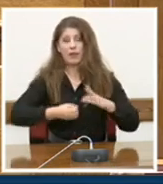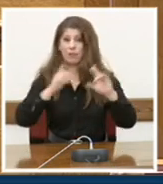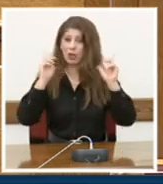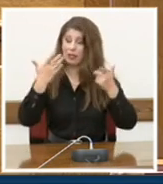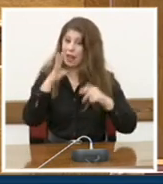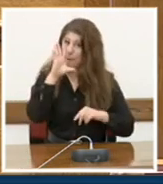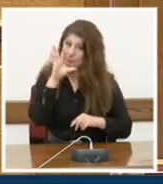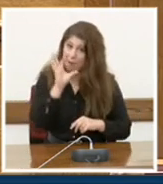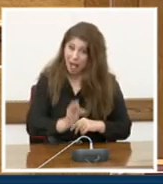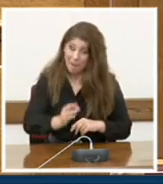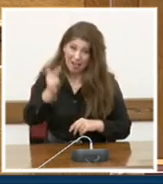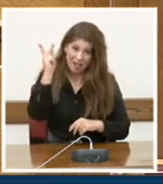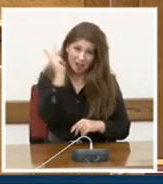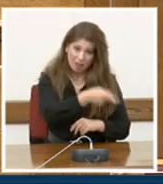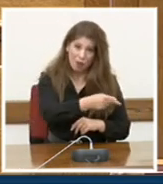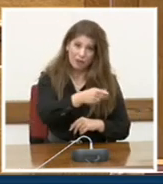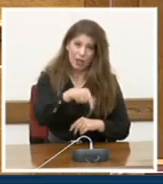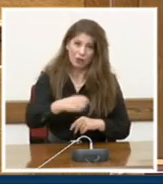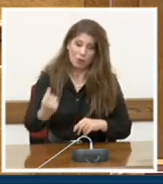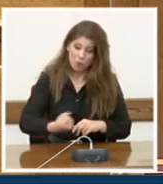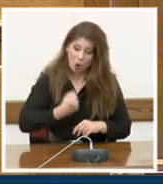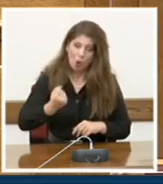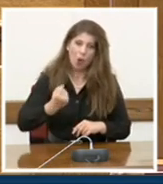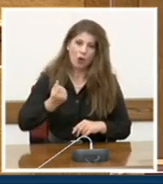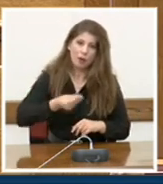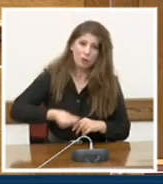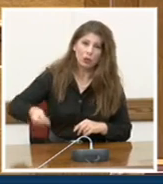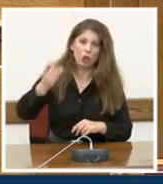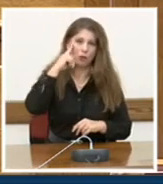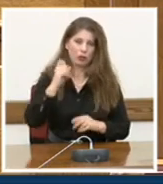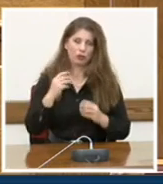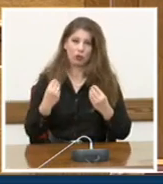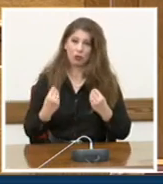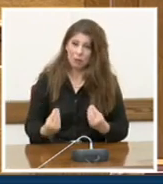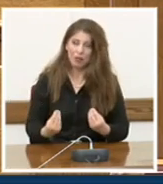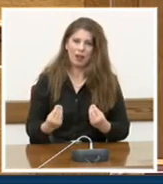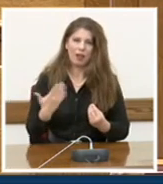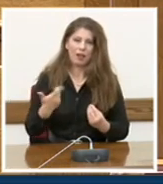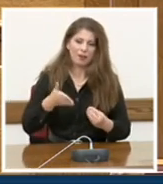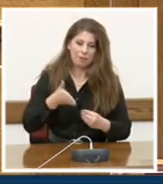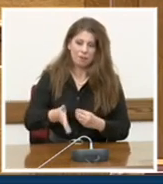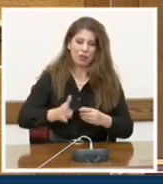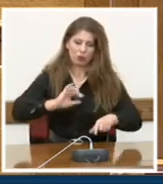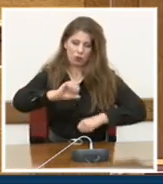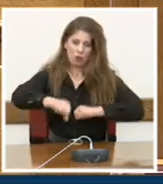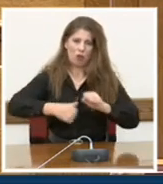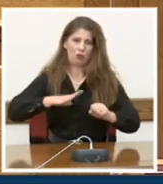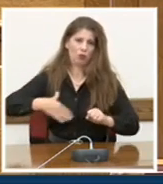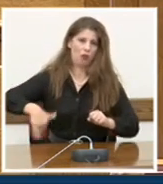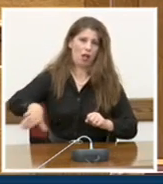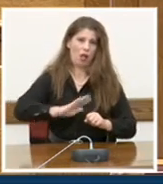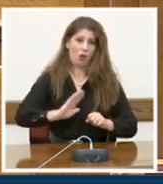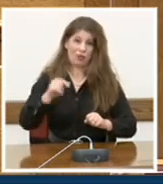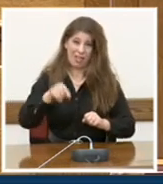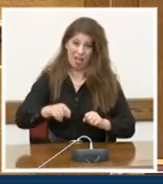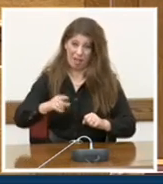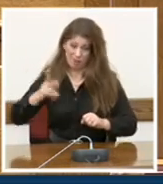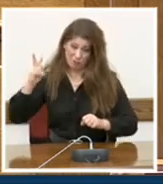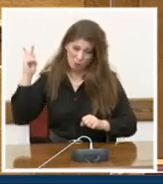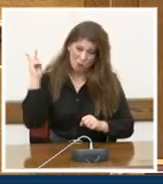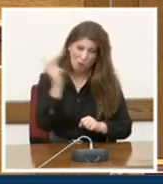μομφή, αυτή που σας πονάει πιο πολύ και το ξέρουμε, είναι μέσα στους αγώνες του λαού μας. Και αυτή τη μομφή